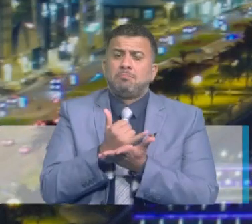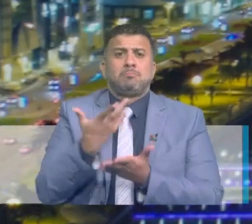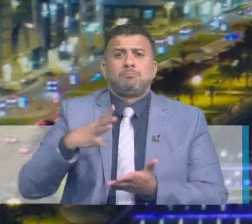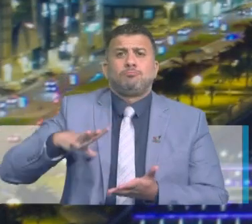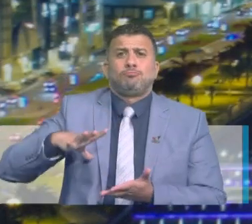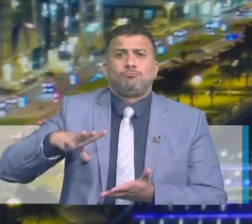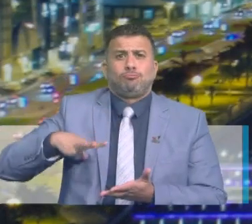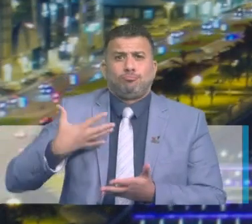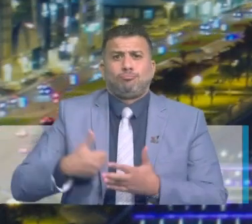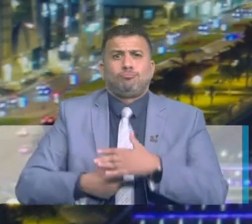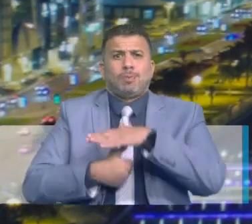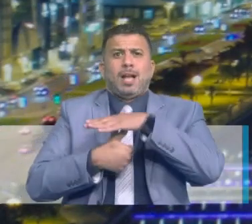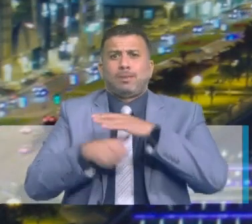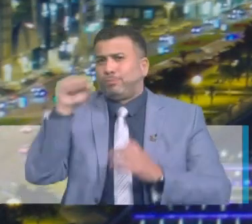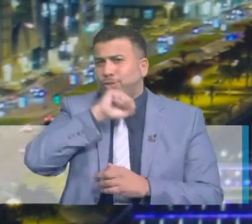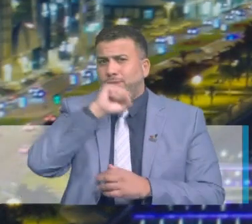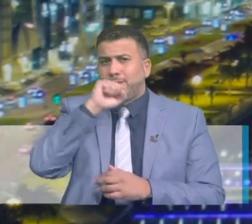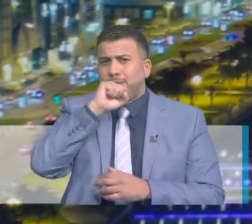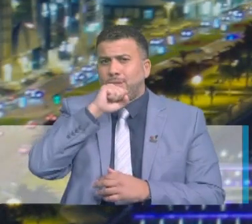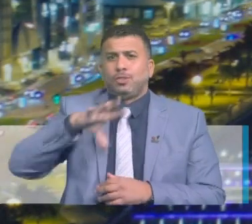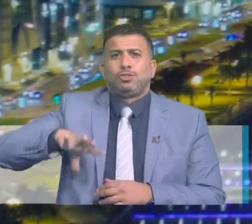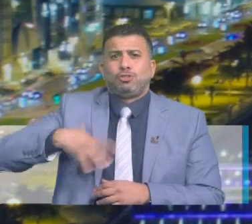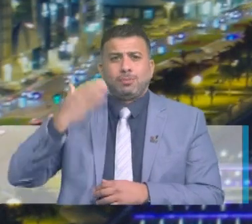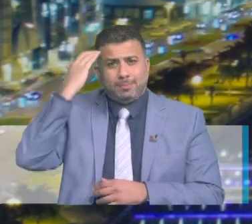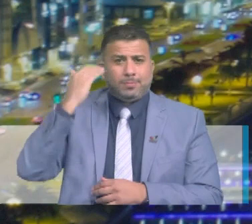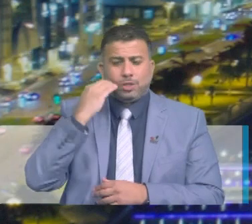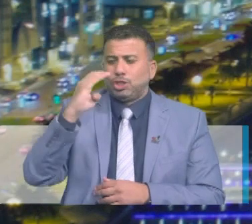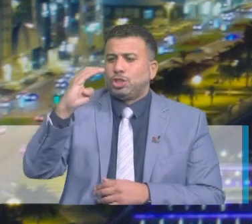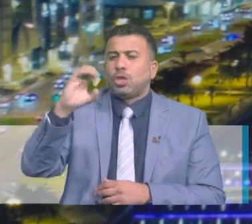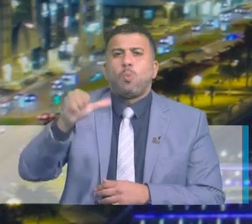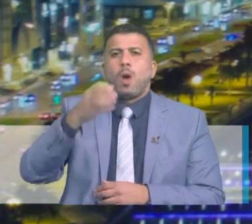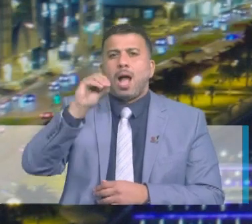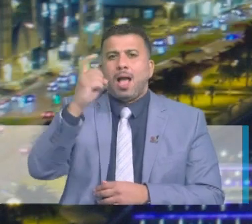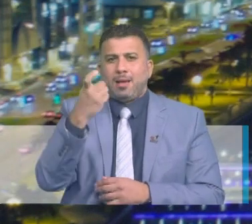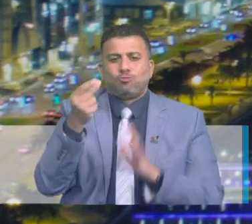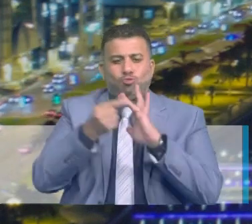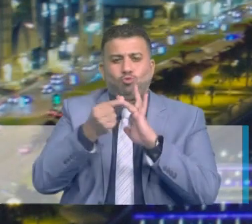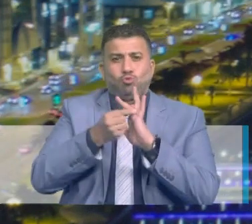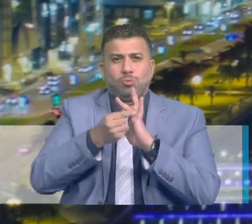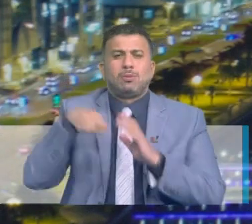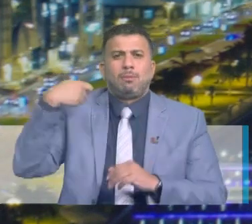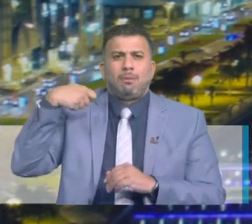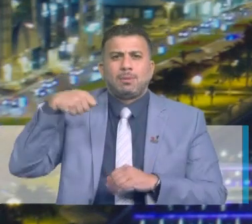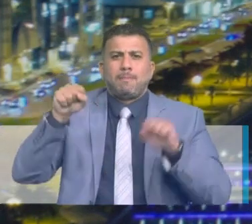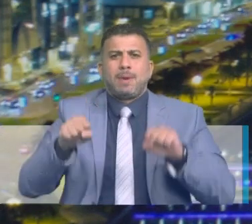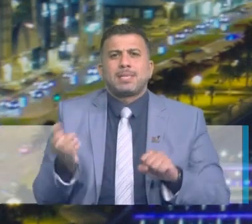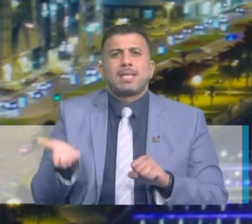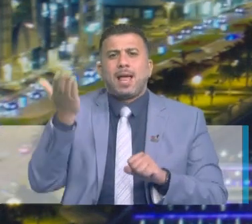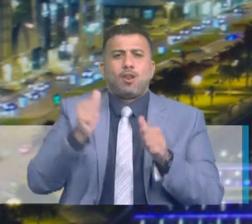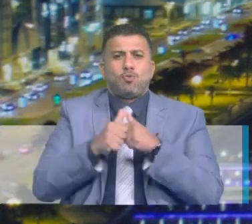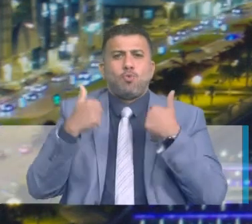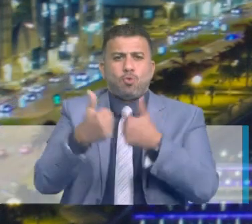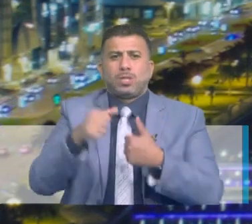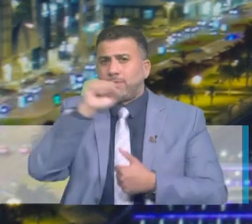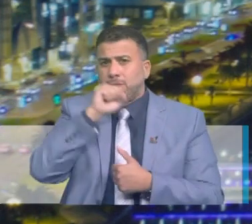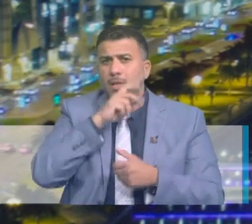برعاية قرينة صاحب السمو حاكم الشارقة سمو الشيخ جواهر بنت محمد القاسمي رئيسة المجلس الأعلى لشؤون الأسرة